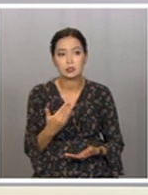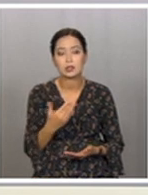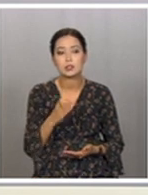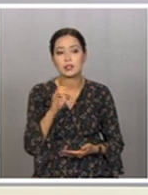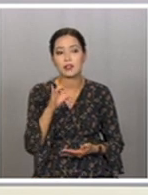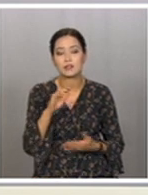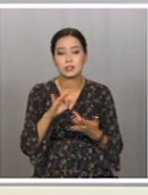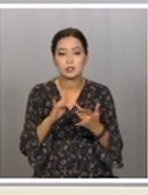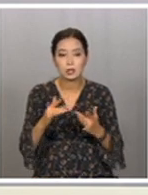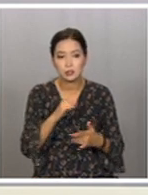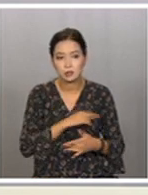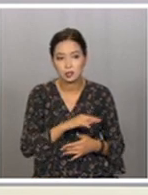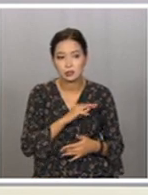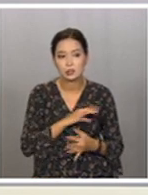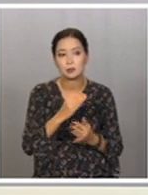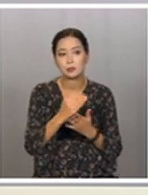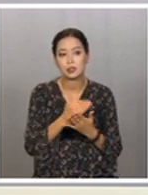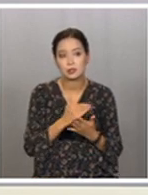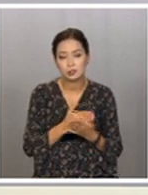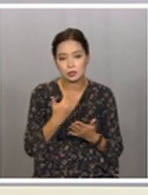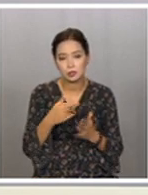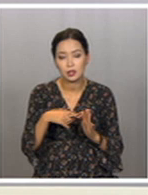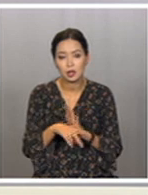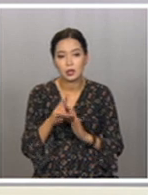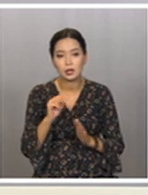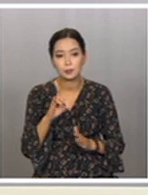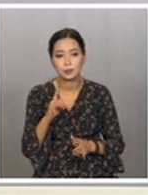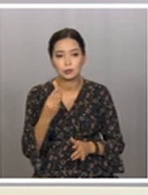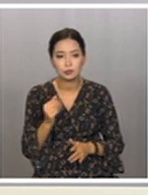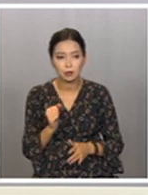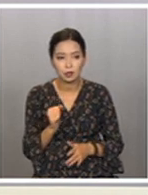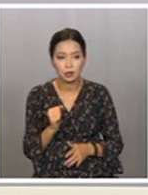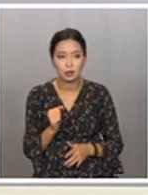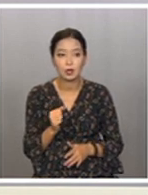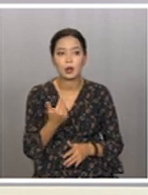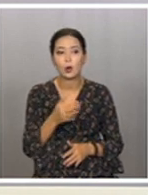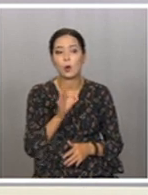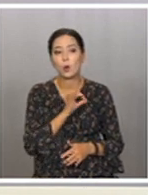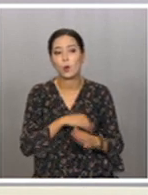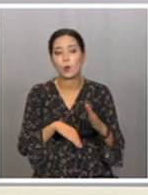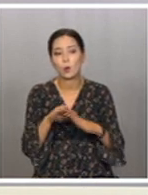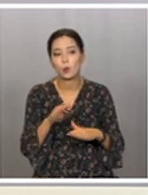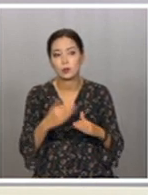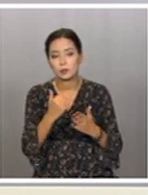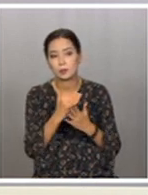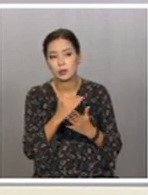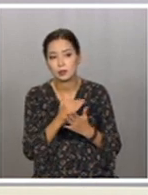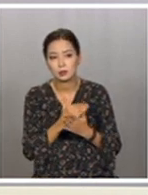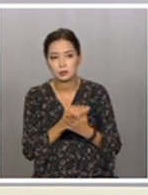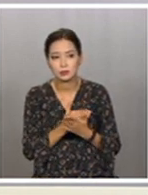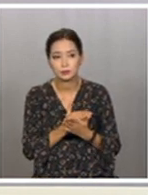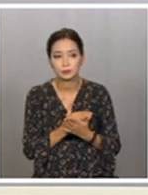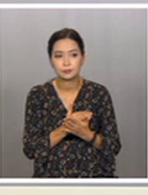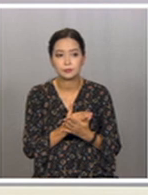бағдарламалық құралдар, бағдарламалық қабықшалар. Қолданбалы бағдарламалық жасақтама келесі түрлерге